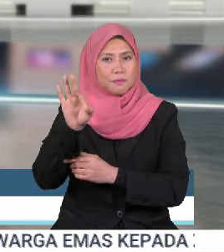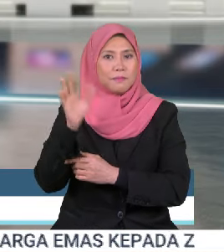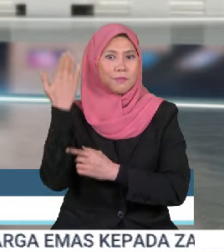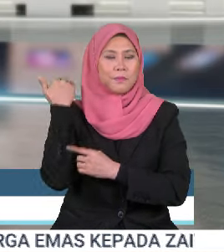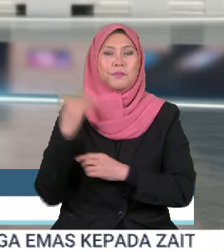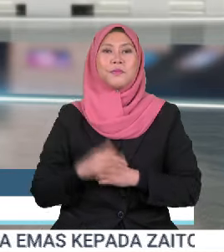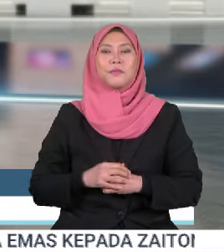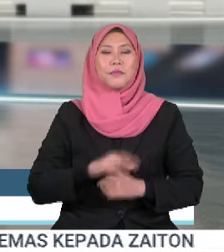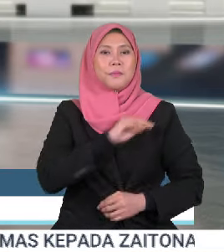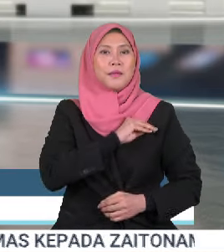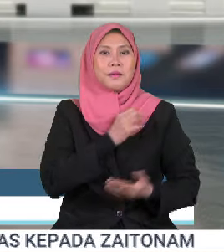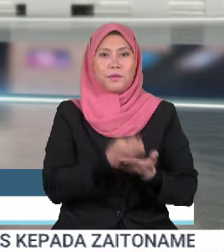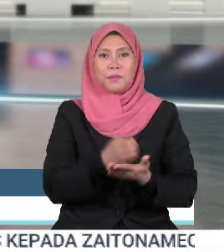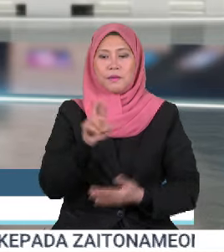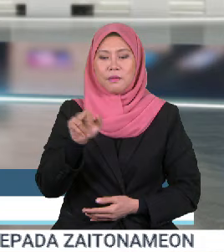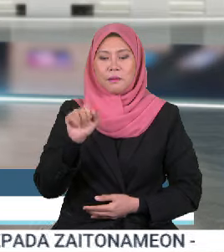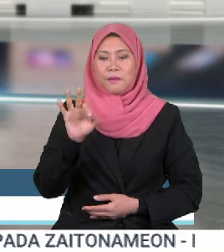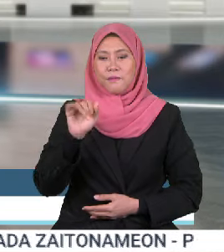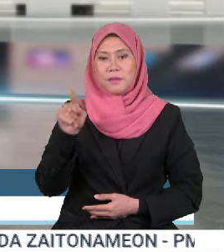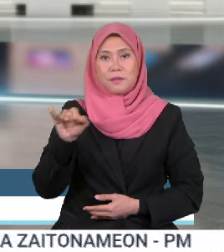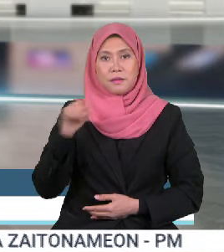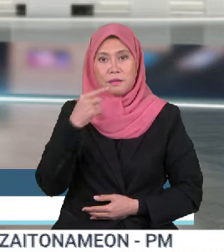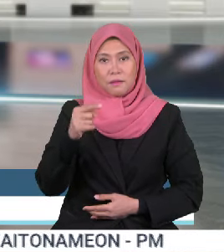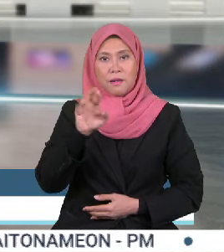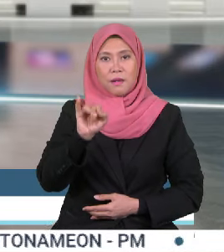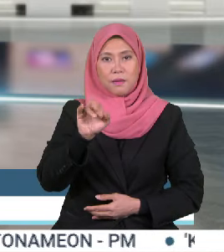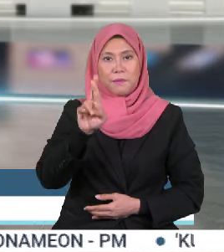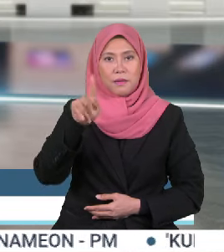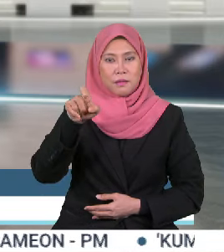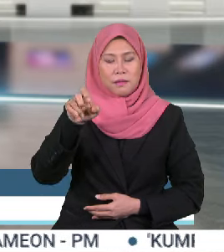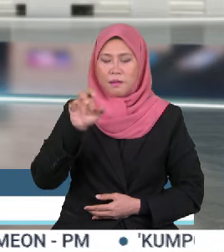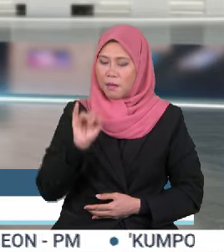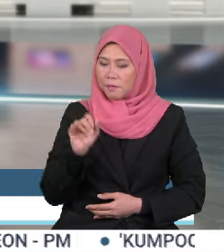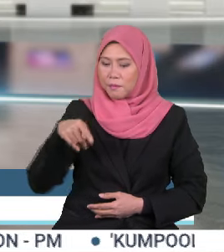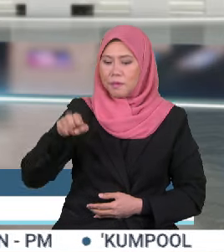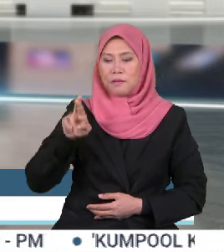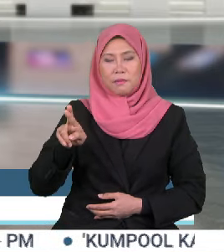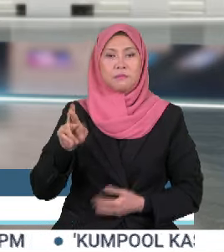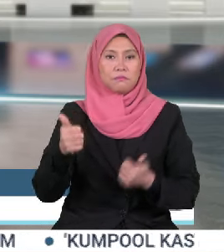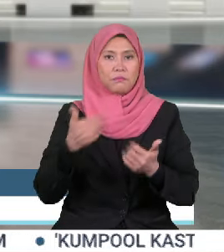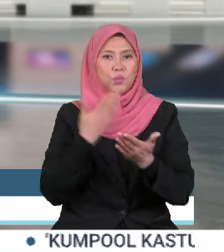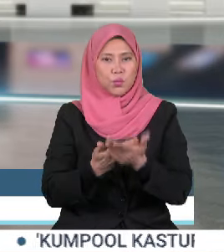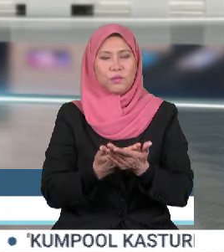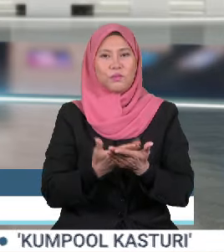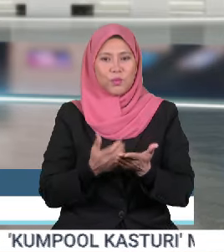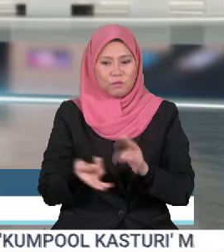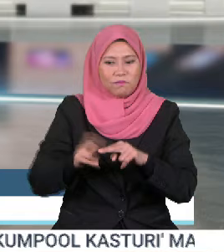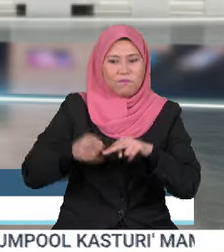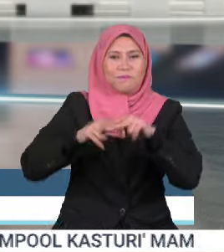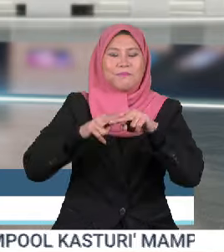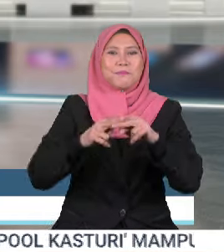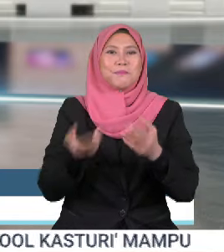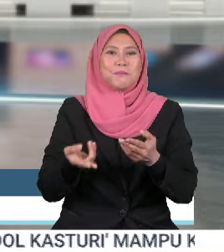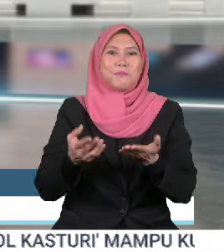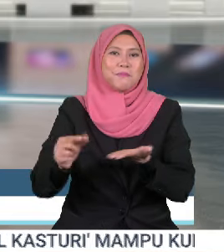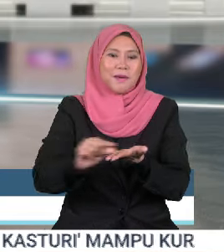menteri ekonomi revisi berkata IPR merupakan inisiatif terbaik dalam membantu meningkatkan pendapatan isi